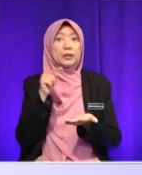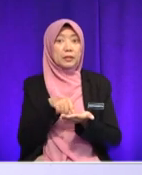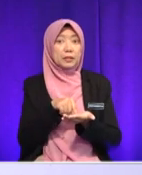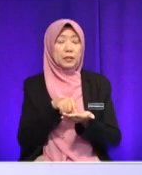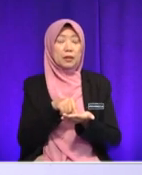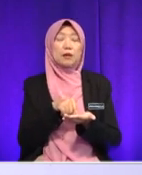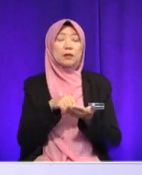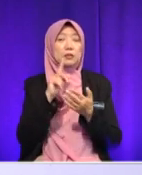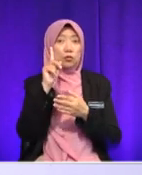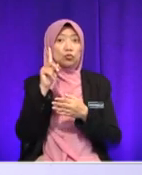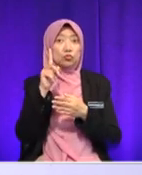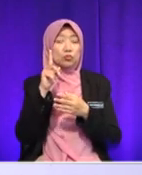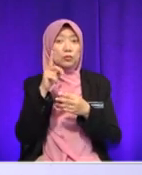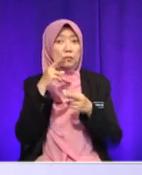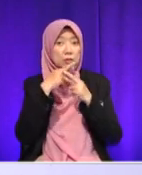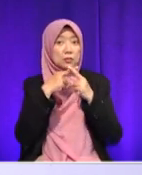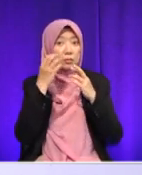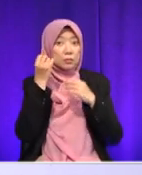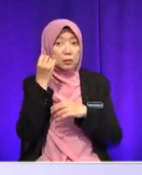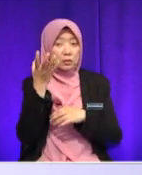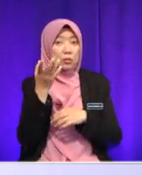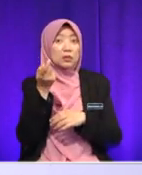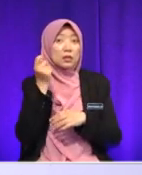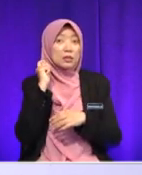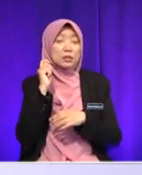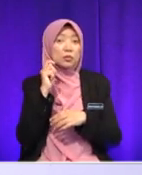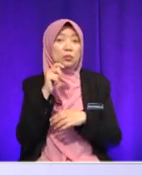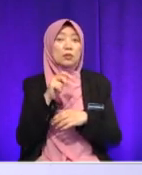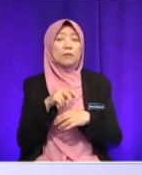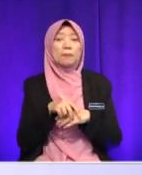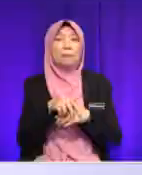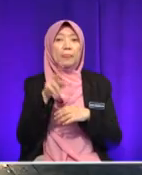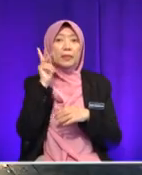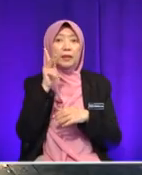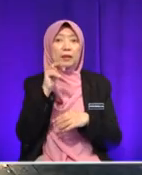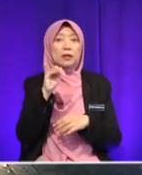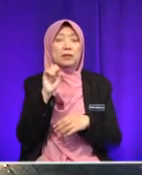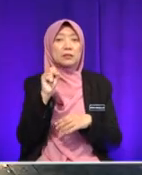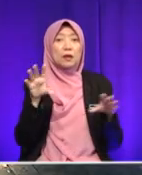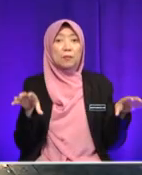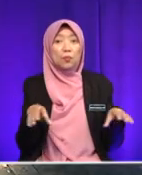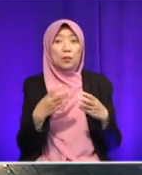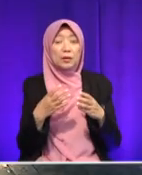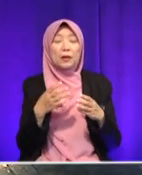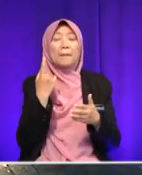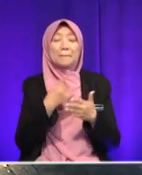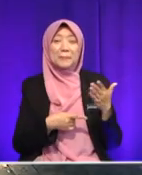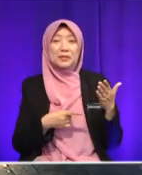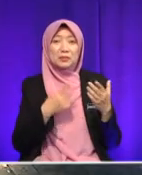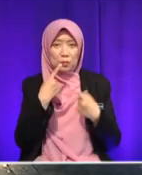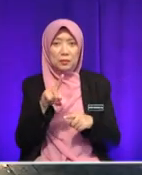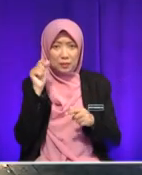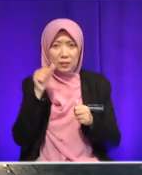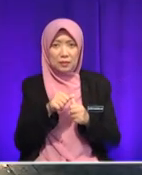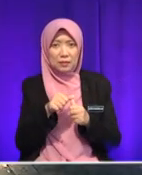satu tips untuk anda. Inilah yang kakak Nisa buat tadi. Cikgu ada sebut tadi. Cikgu ada sebut tadi. Ingat tak murid-murid